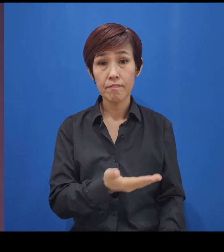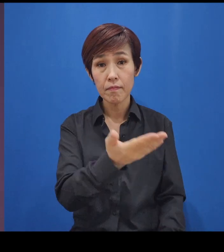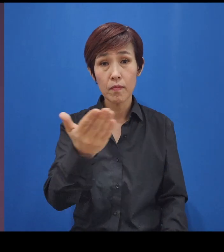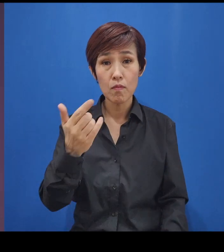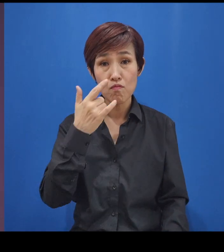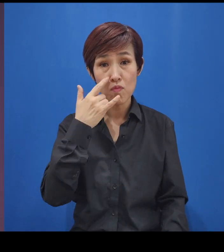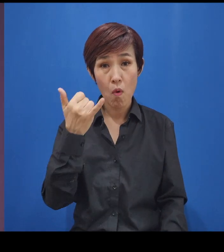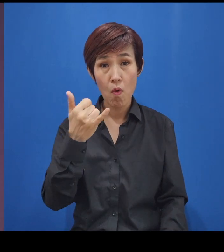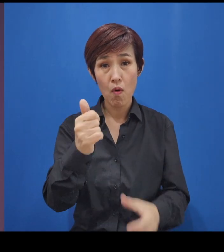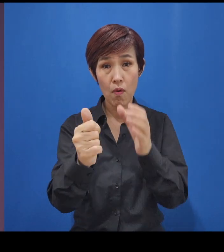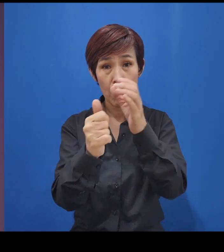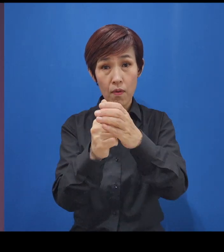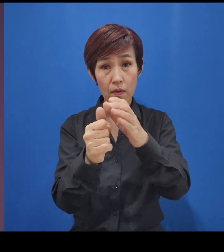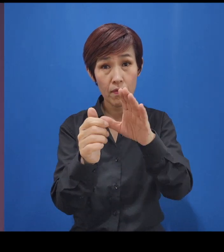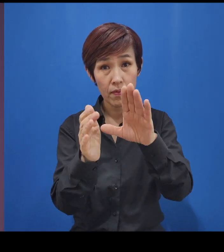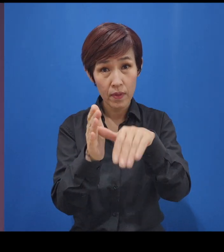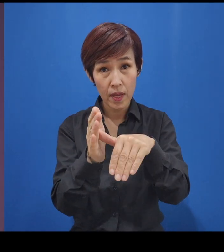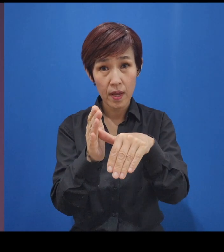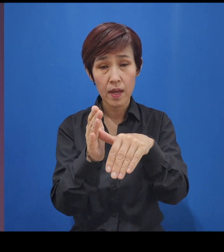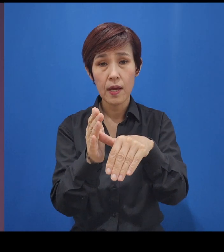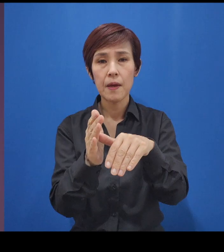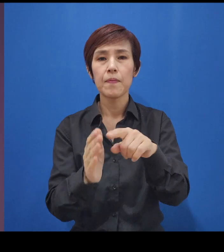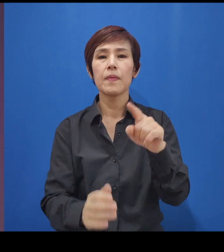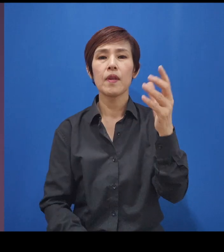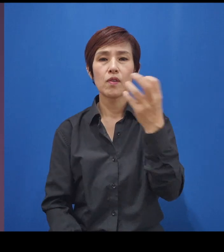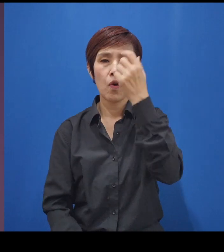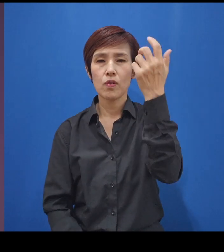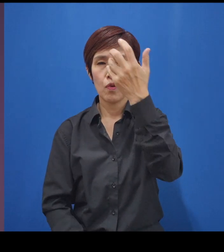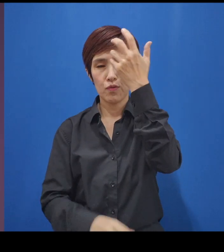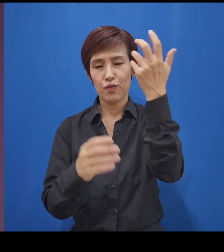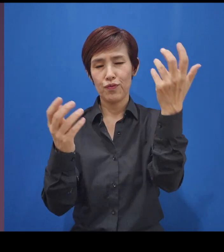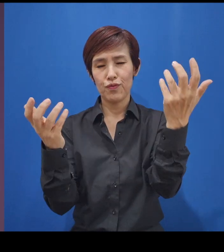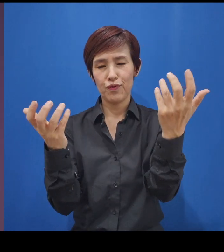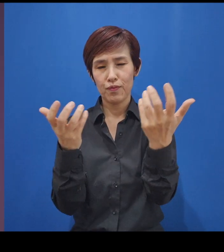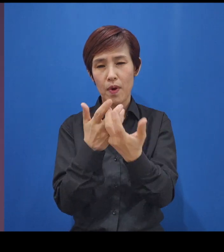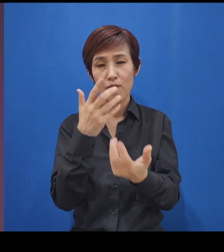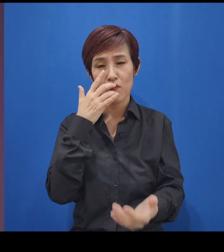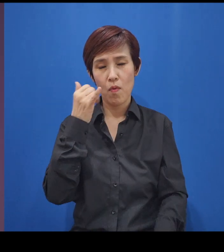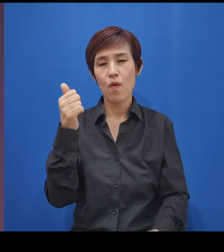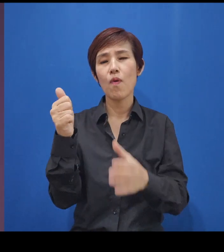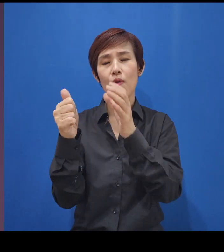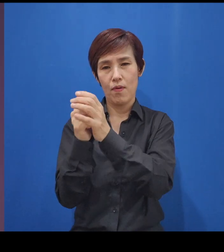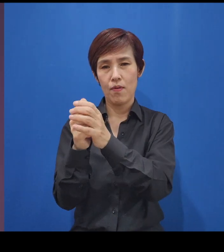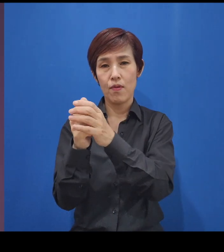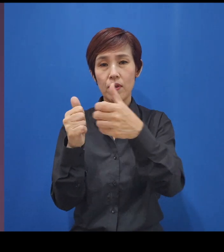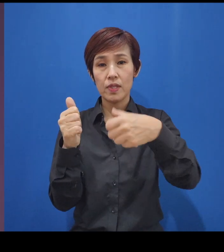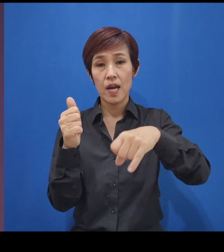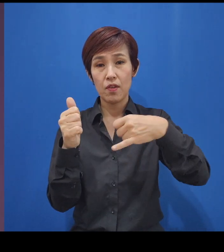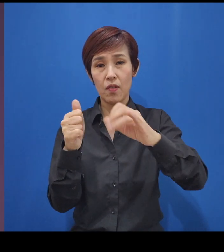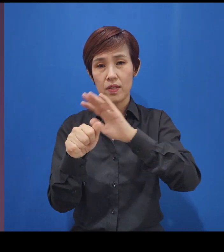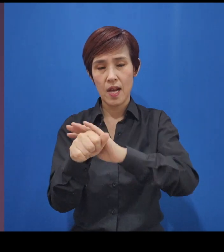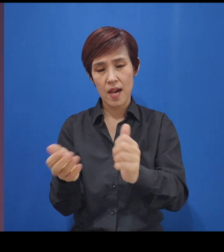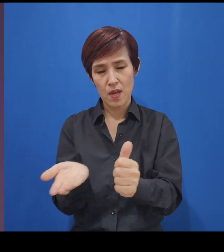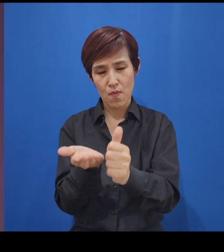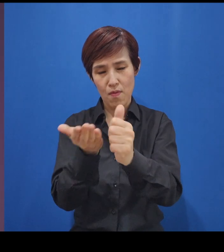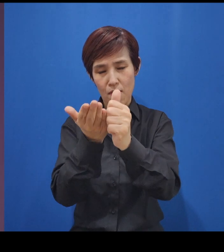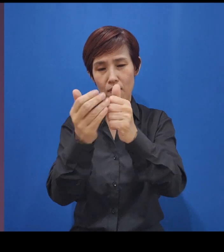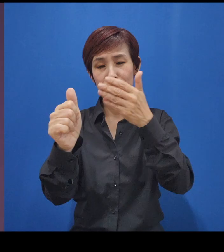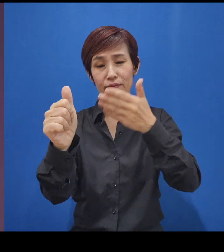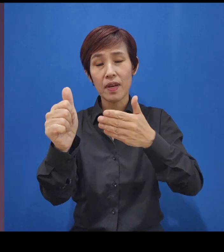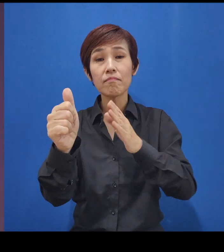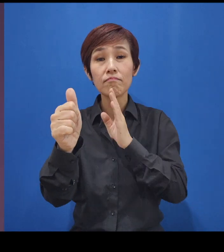때는 성령 충만한 부모가 되어서 자녀들을 믿음의 사람으로 길러달라고 부른